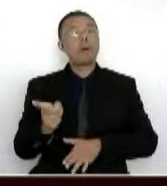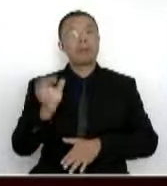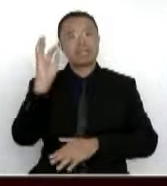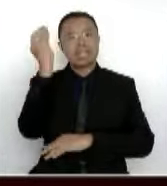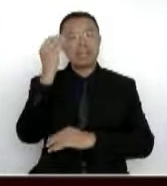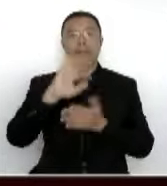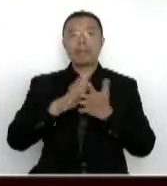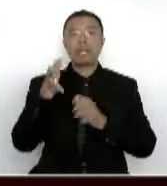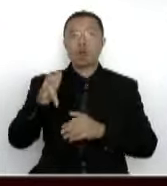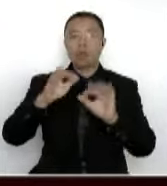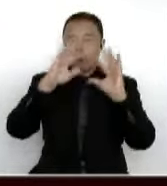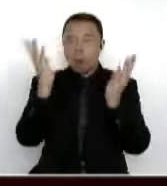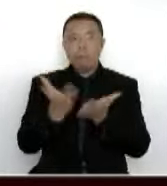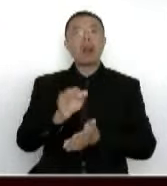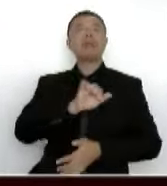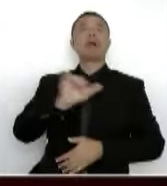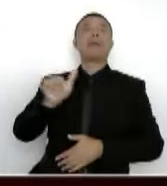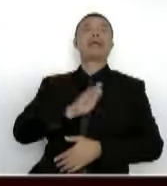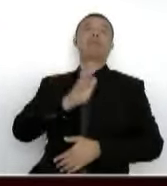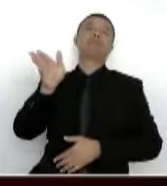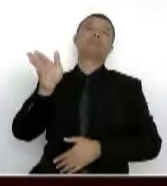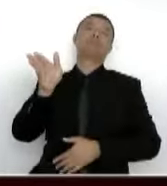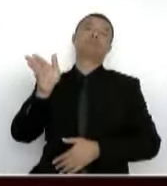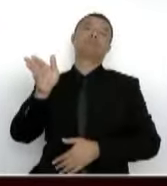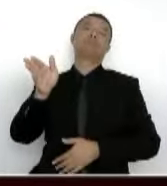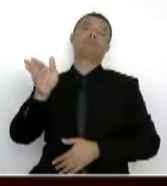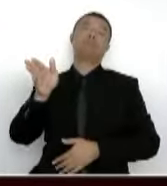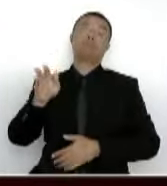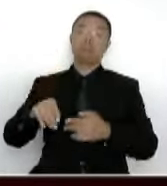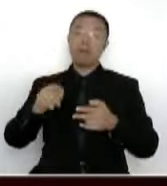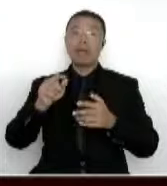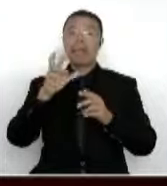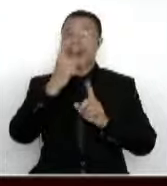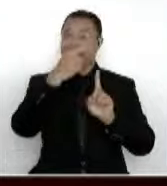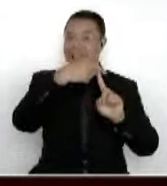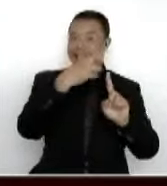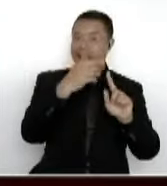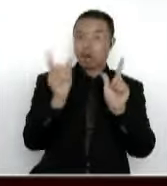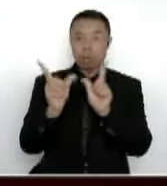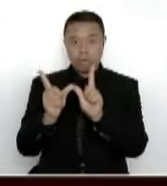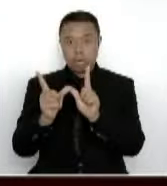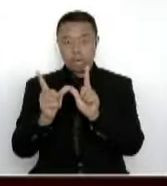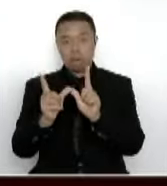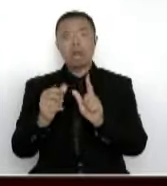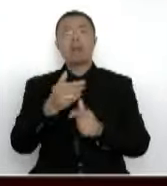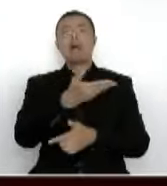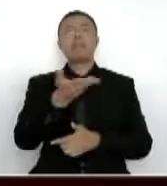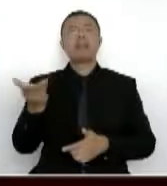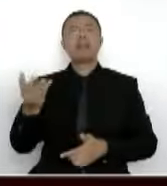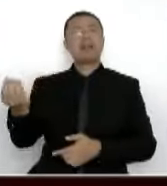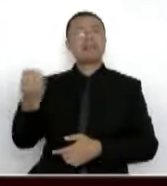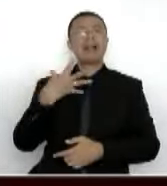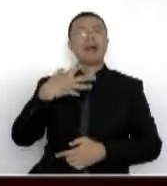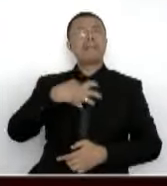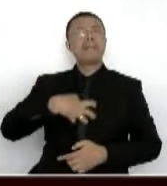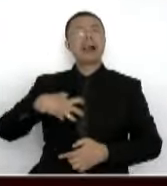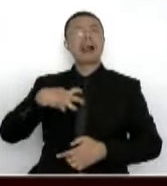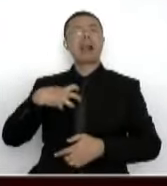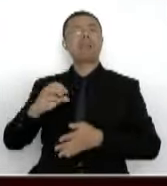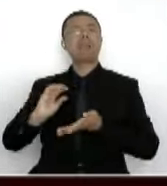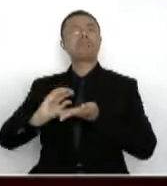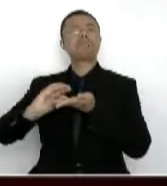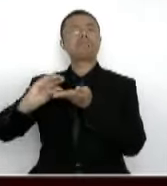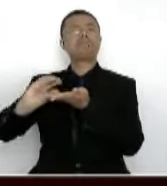harus juga melakukan yang sama di samping itu bagi RT RW mereka juga mengeluhkan insentif yang